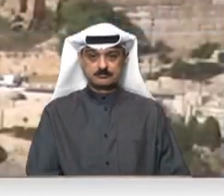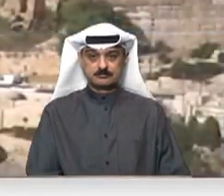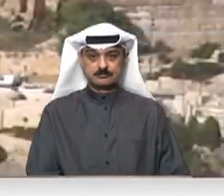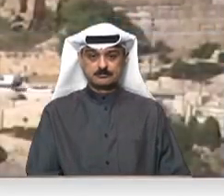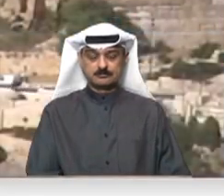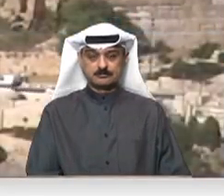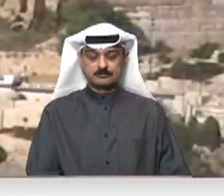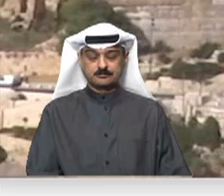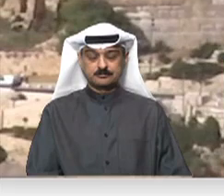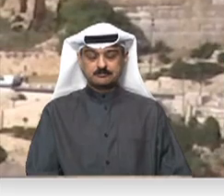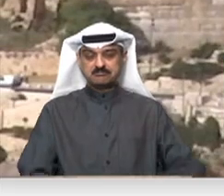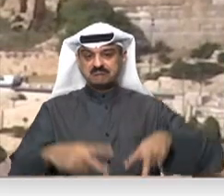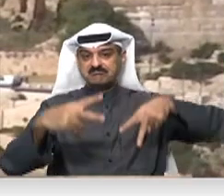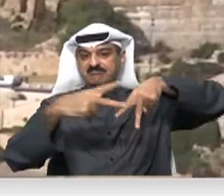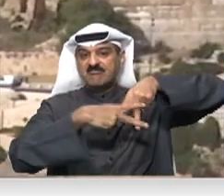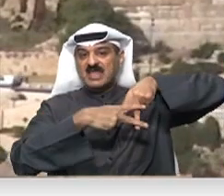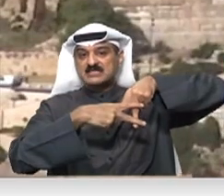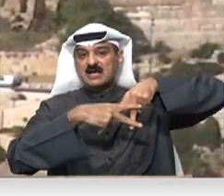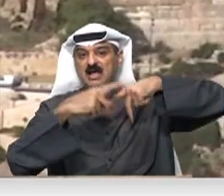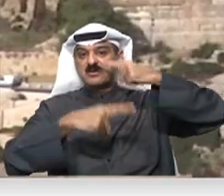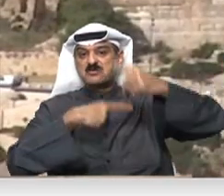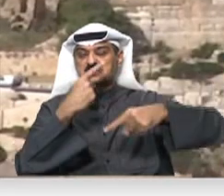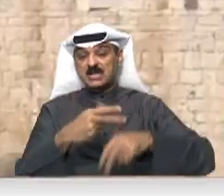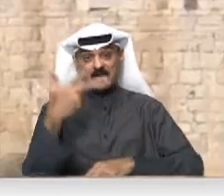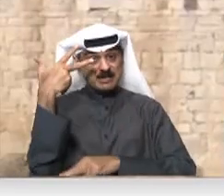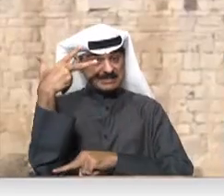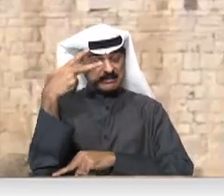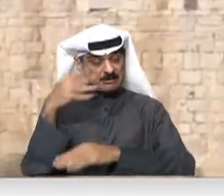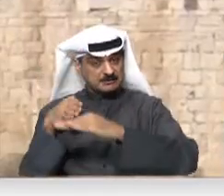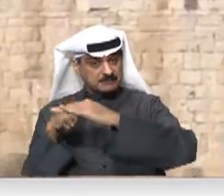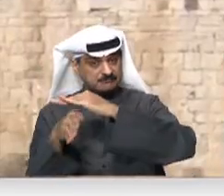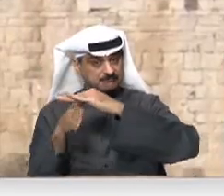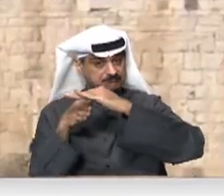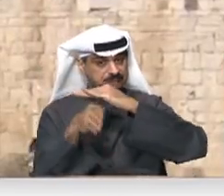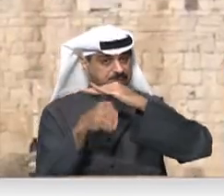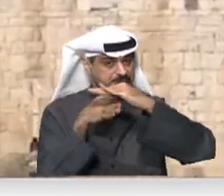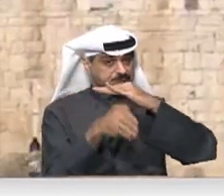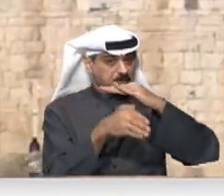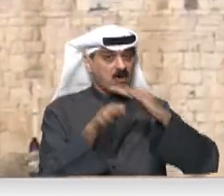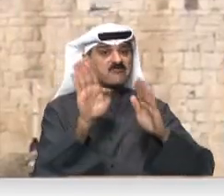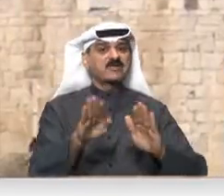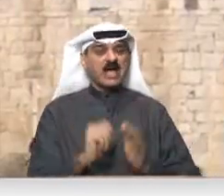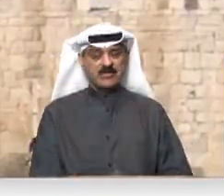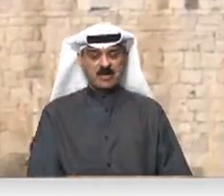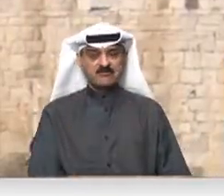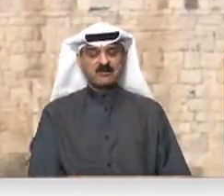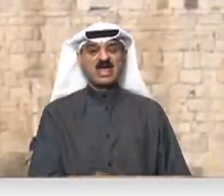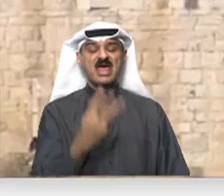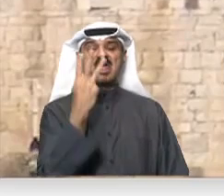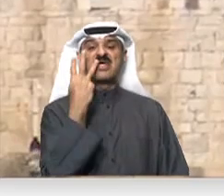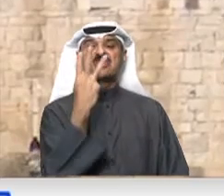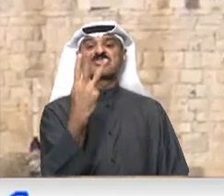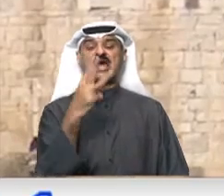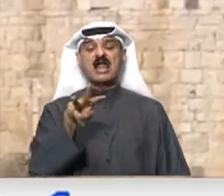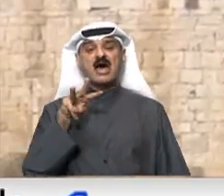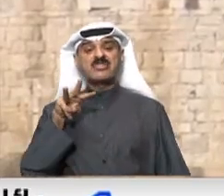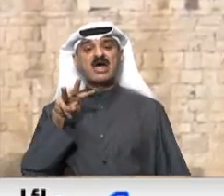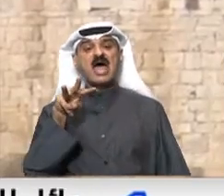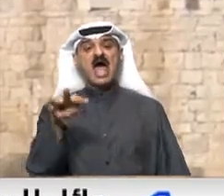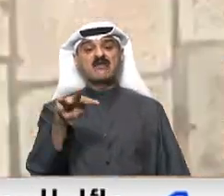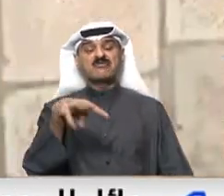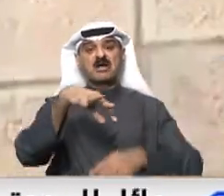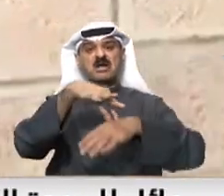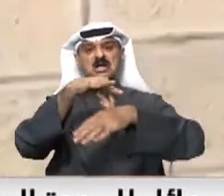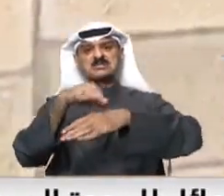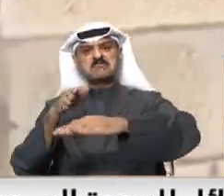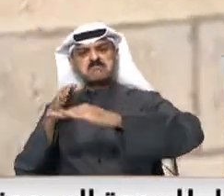لم يتوقف اقتحام باحات المسجد الأقصى المبارك من قبل غلاة المستوطنين. أكثر من 3400 مستوطن